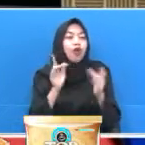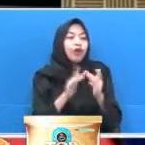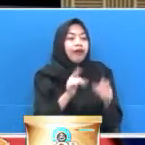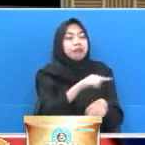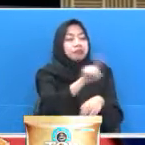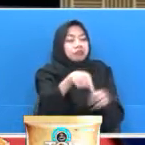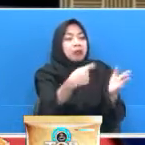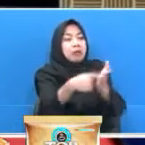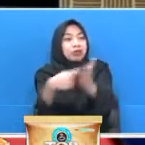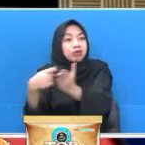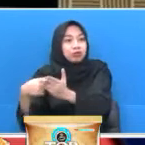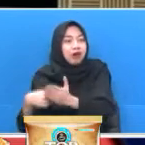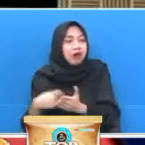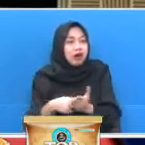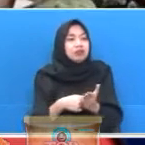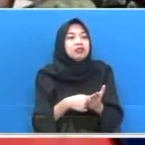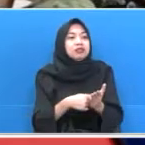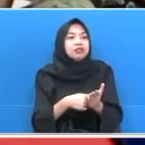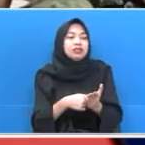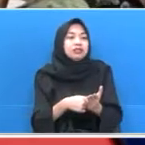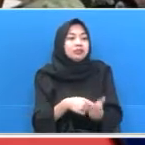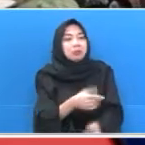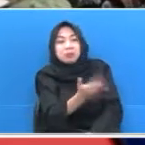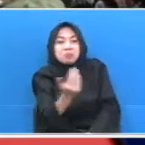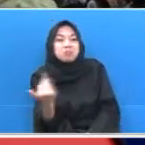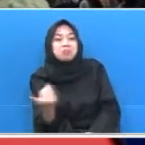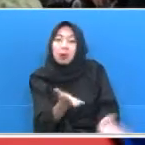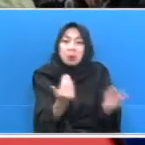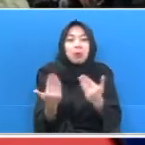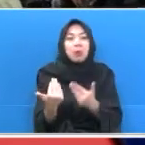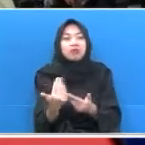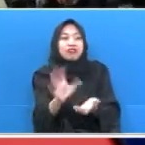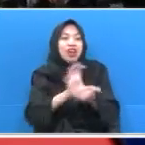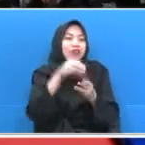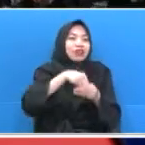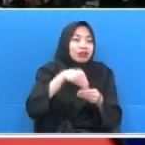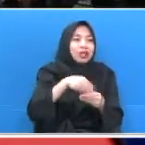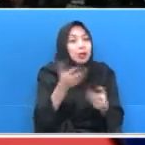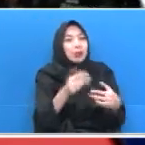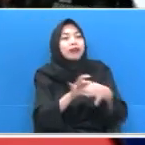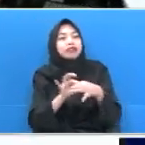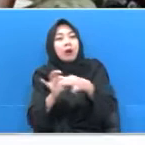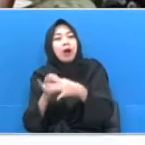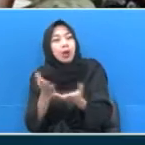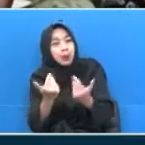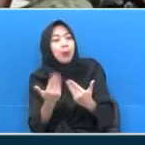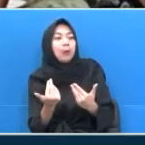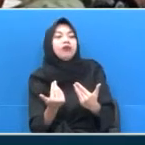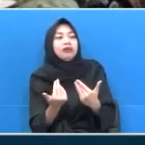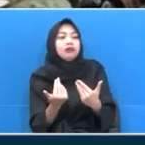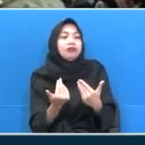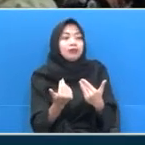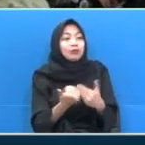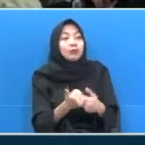memanfaatkan situasinya untuk menjerat mahasiswa-mahasiswa ini bekerja sama dengan yang bersangkutan jadi